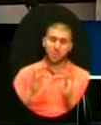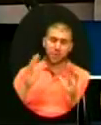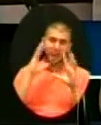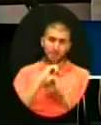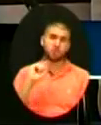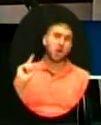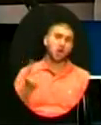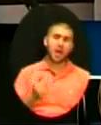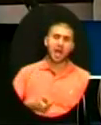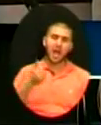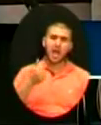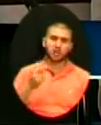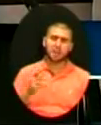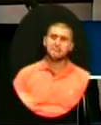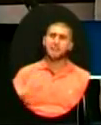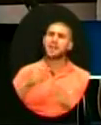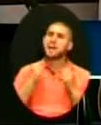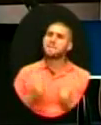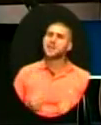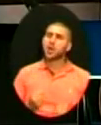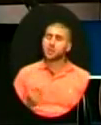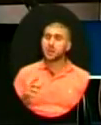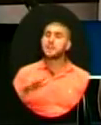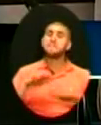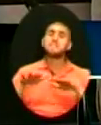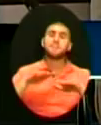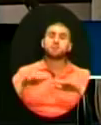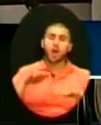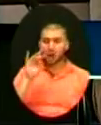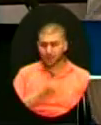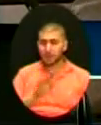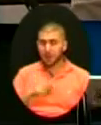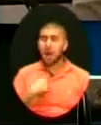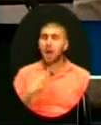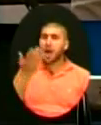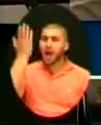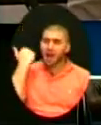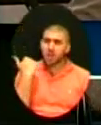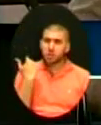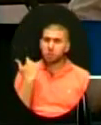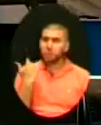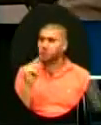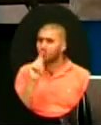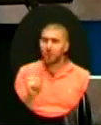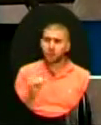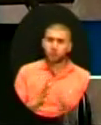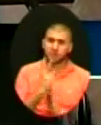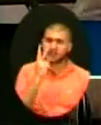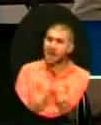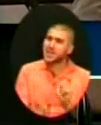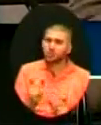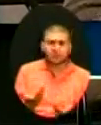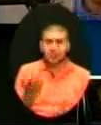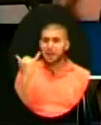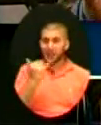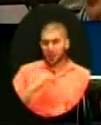של כל הראשי צה"ל, ראשי מערכת הביטחון, הממשלה, היינו אולי 12 איש.